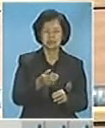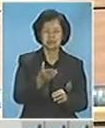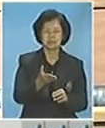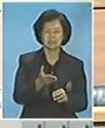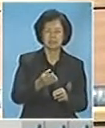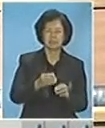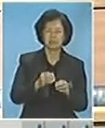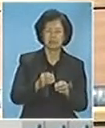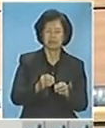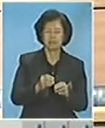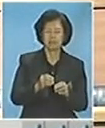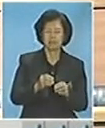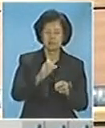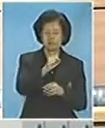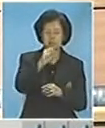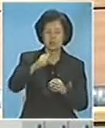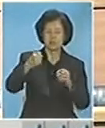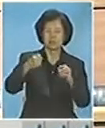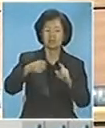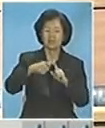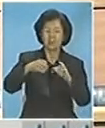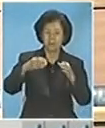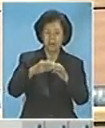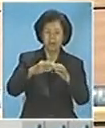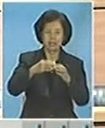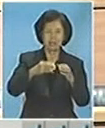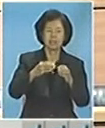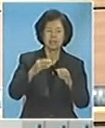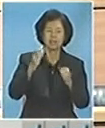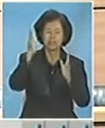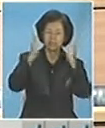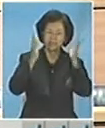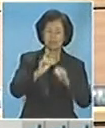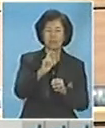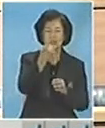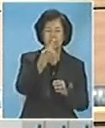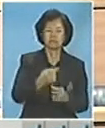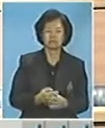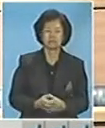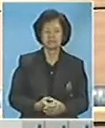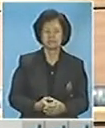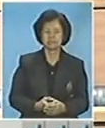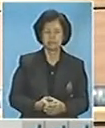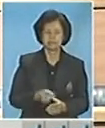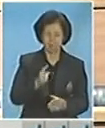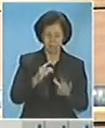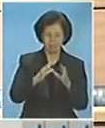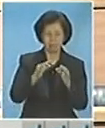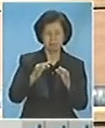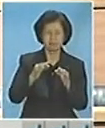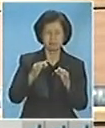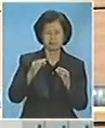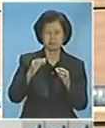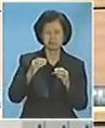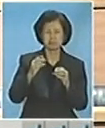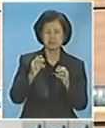ใหม่เป็นต้นท่านประธานครับเป็นเรื่องที่เราวิตกกังวลและเห็นพ้องต้